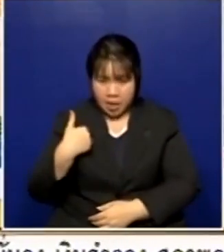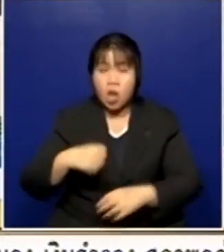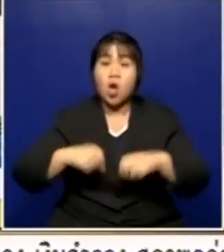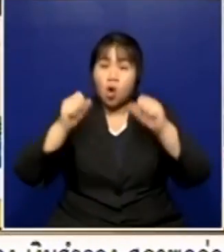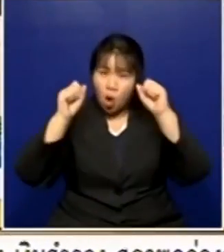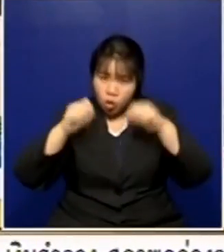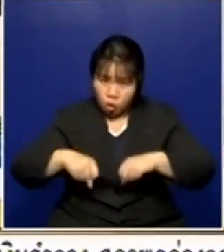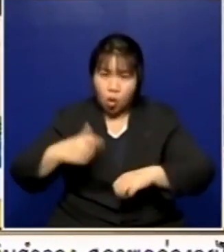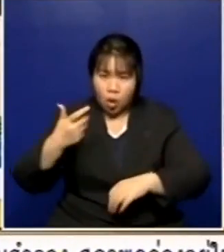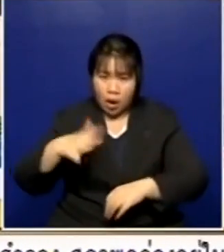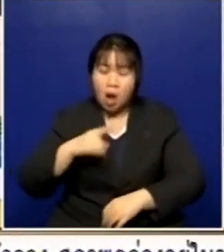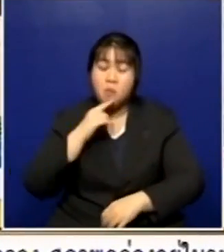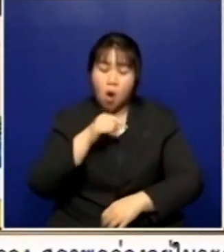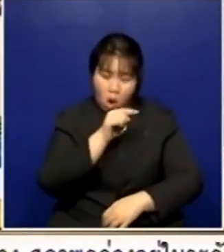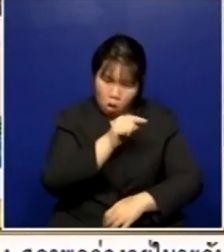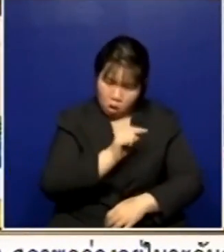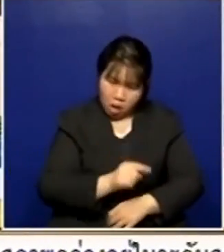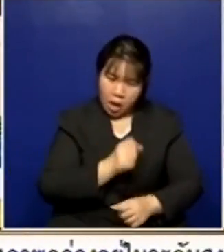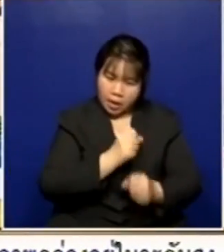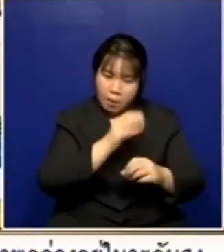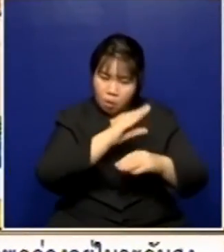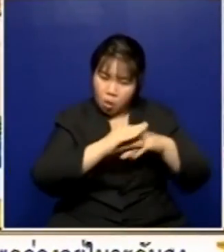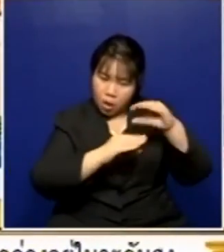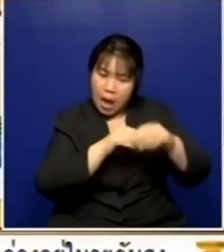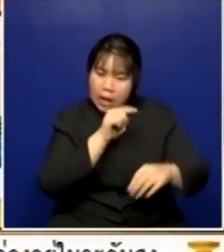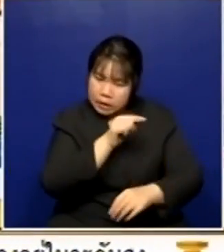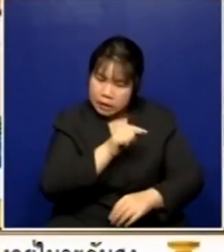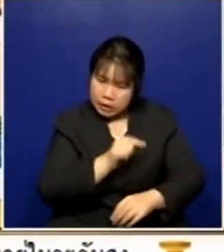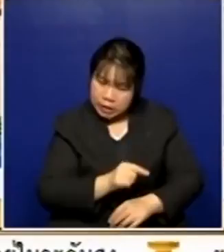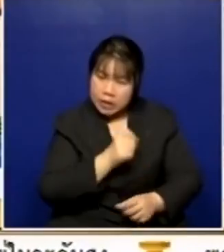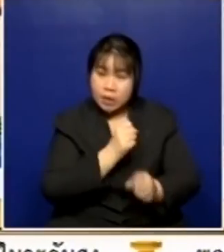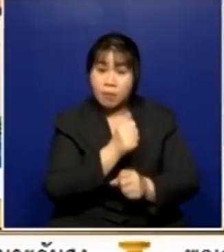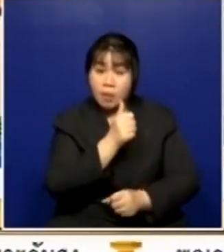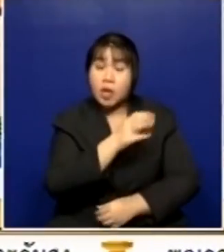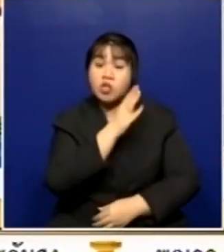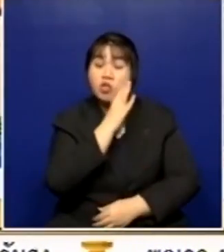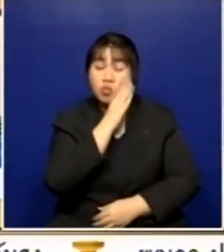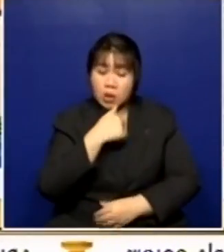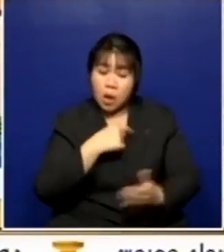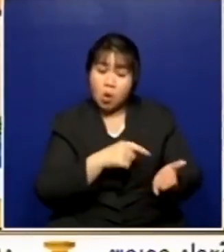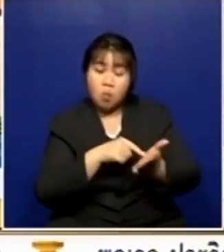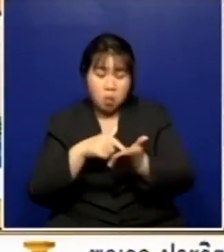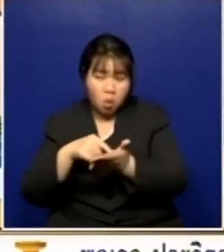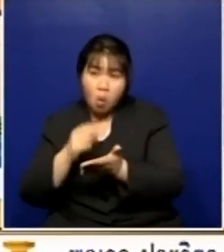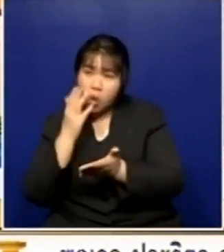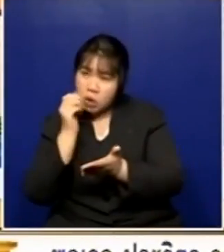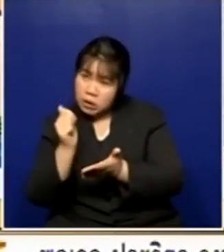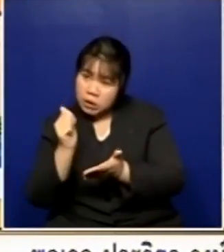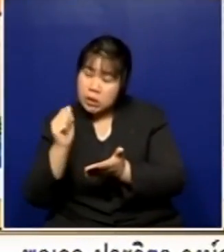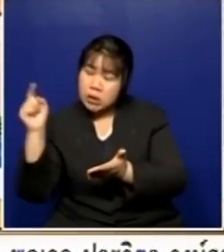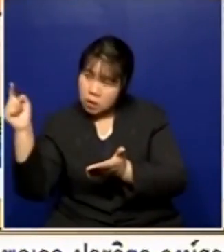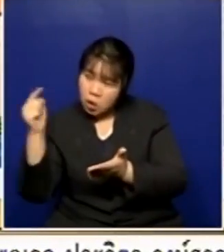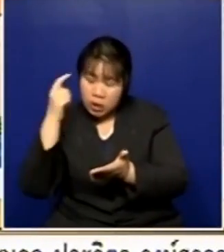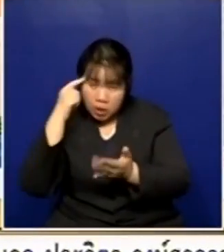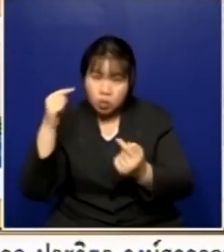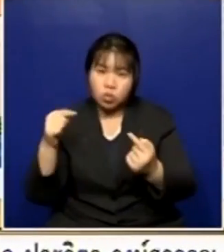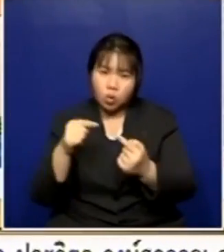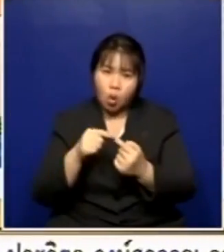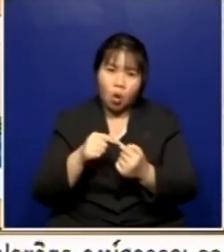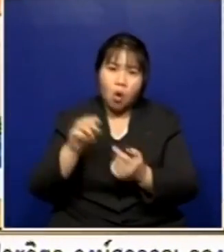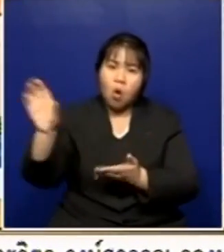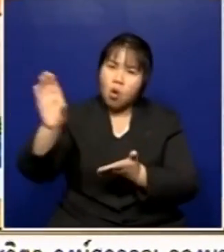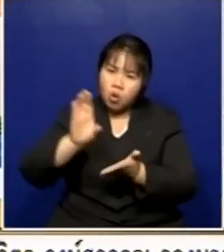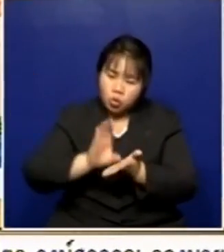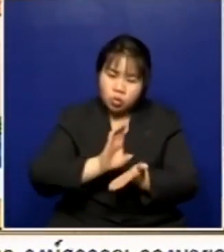ร่วมกันว่าเราจะทำสิ่งเหล่านี้เราอยากเห็นสิ่งเหล่านี้ถ้าสิ่งที่เราเสนอเป็นความดีงามที่เห็นชอบร่วมกันแหล่งทุน